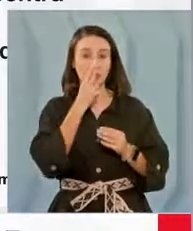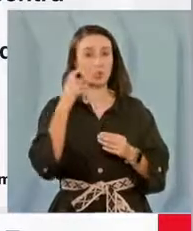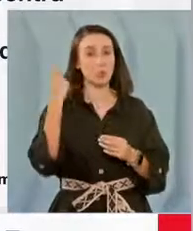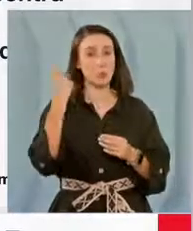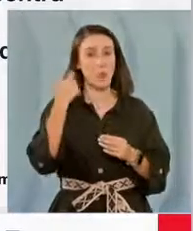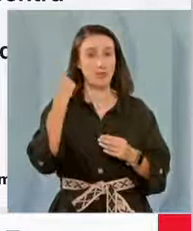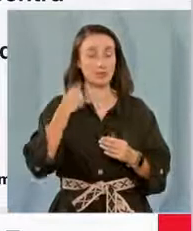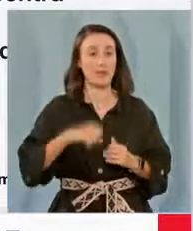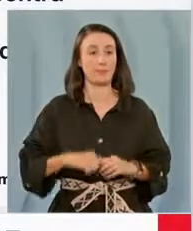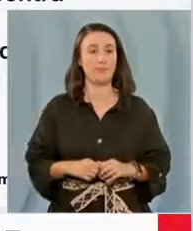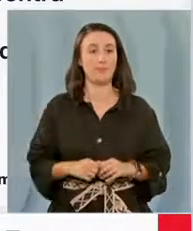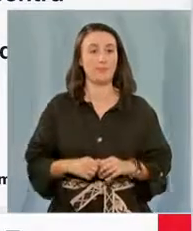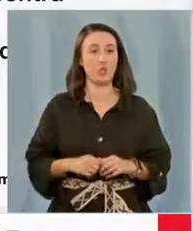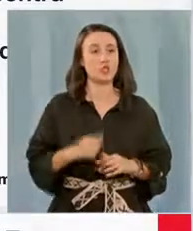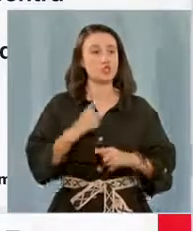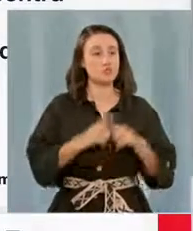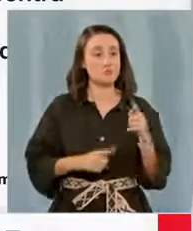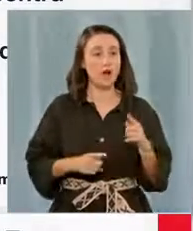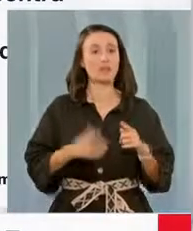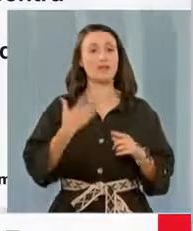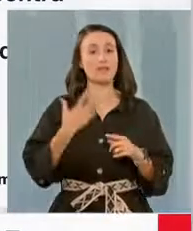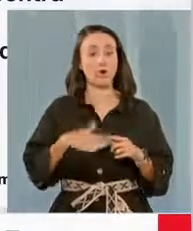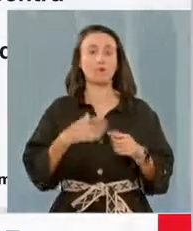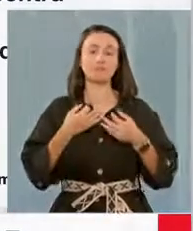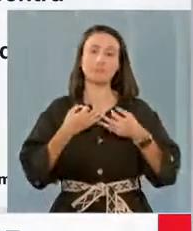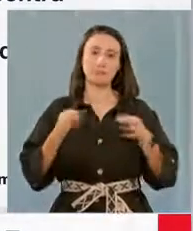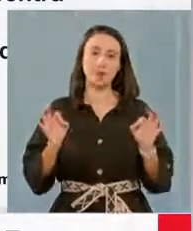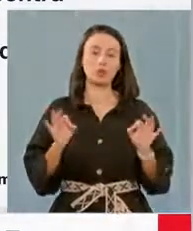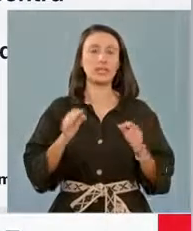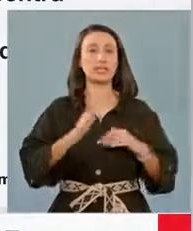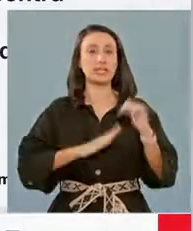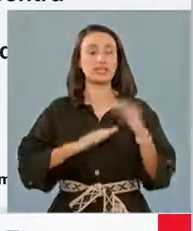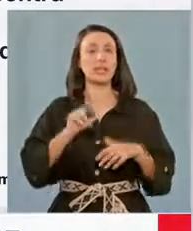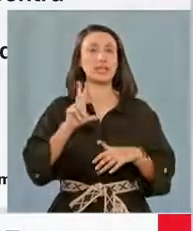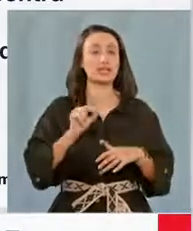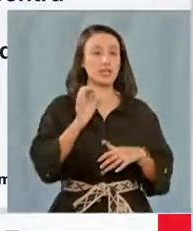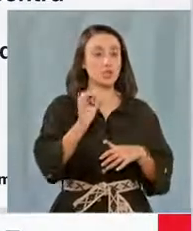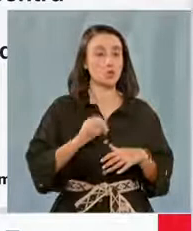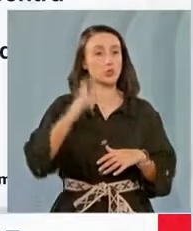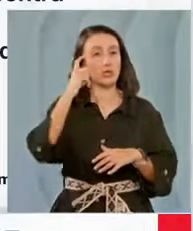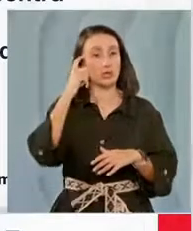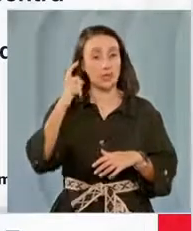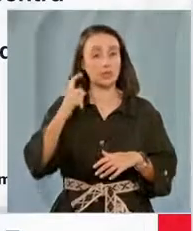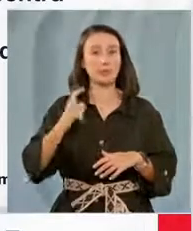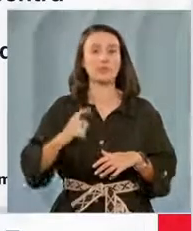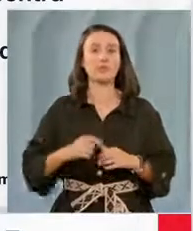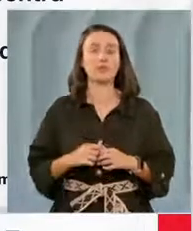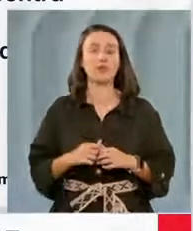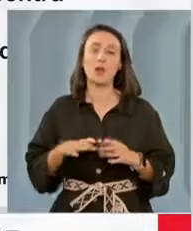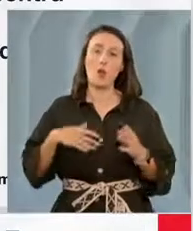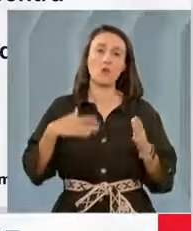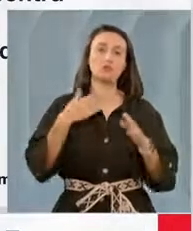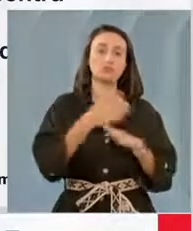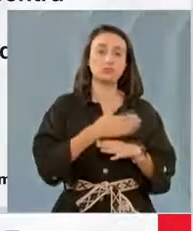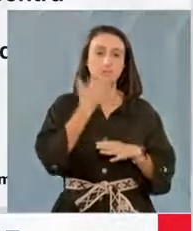grupurile sanitare. Aproape jumătate dintre aceștia doresc renovarea clădirilor, iar 30% consideră că accesul elevilor la